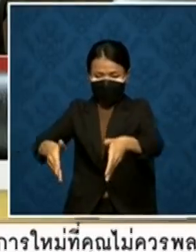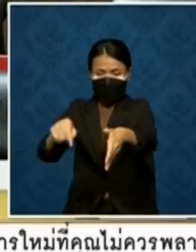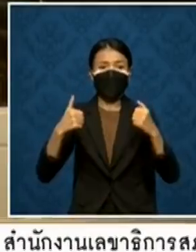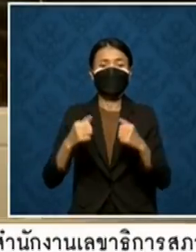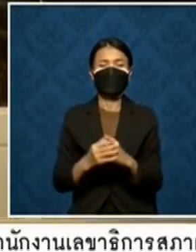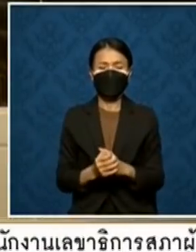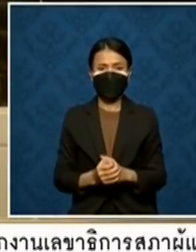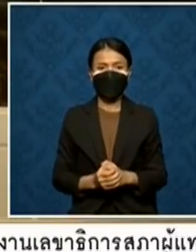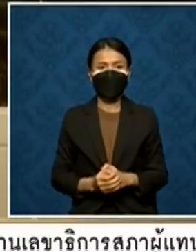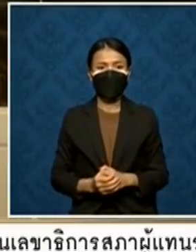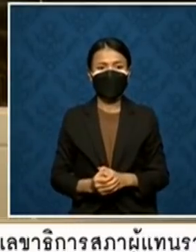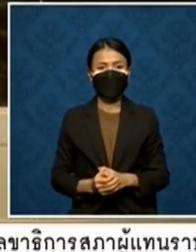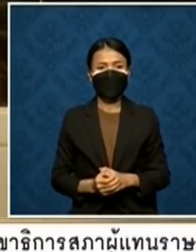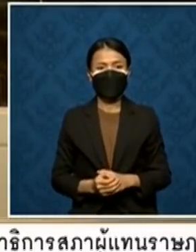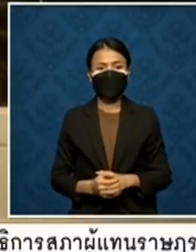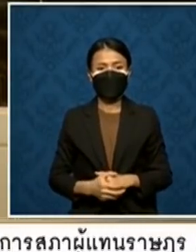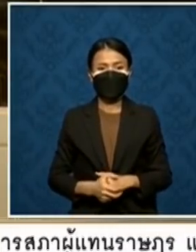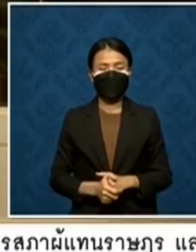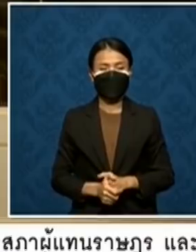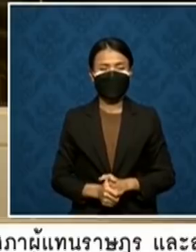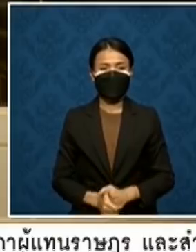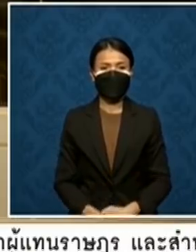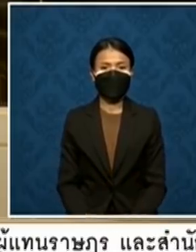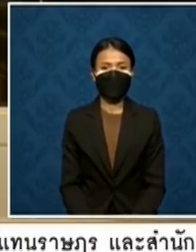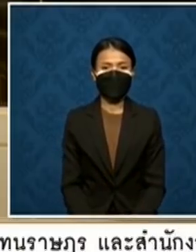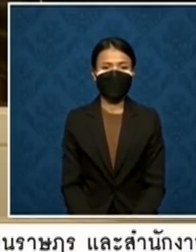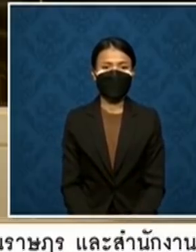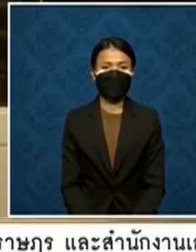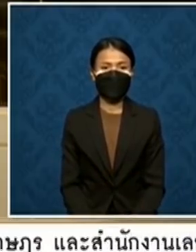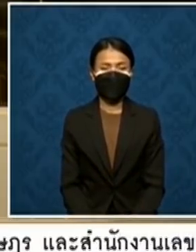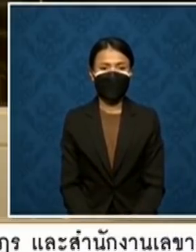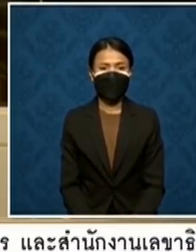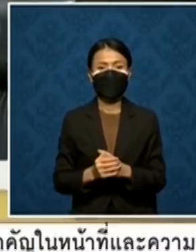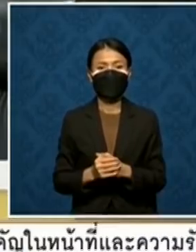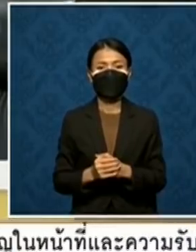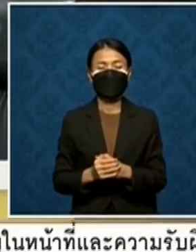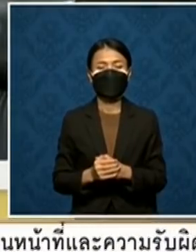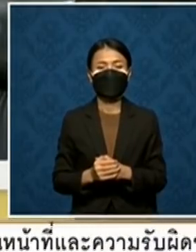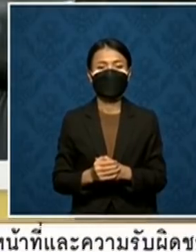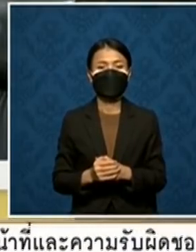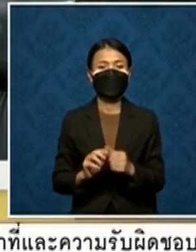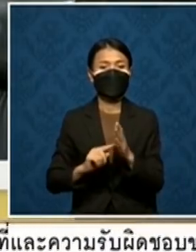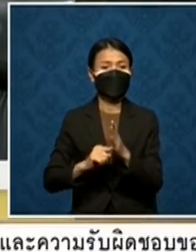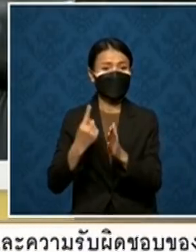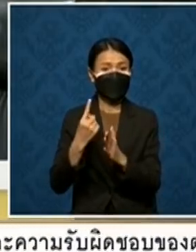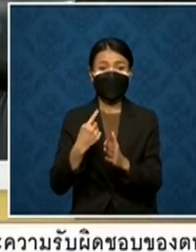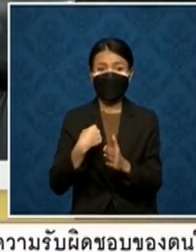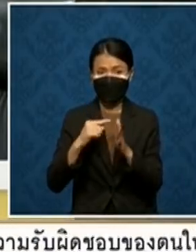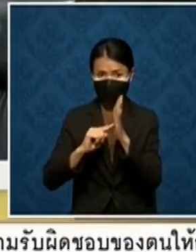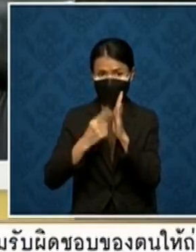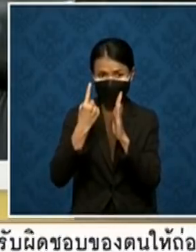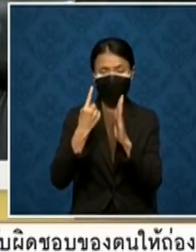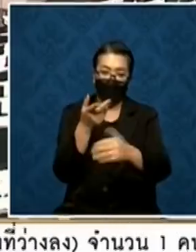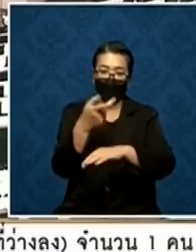หนึ่งนะครับเราก็มีอำนาจในการตรวจสอบนะครับรัฐบาลซึ่งต้องเรียนอย่างนี้นะครับว่าปกติแล้ว